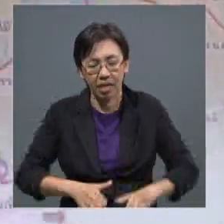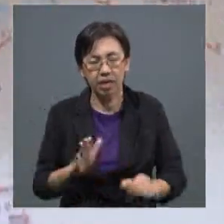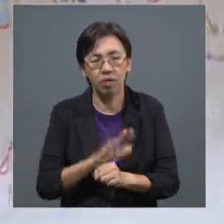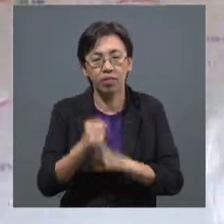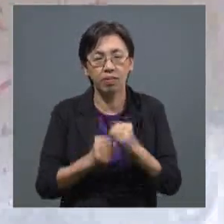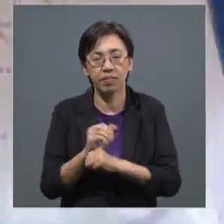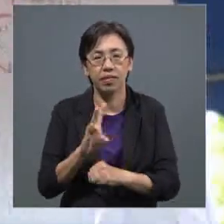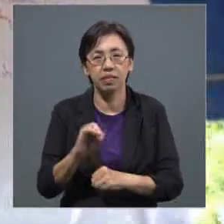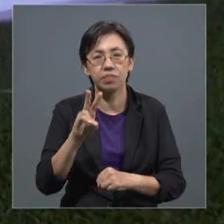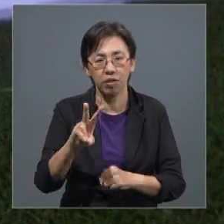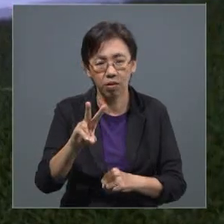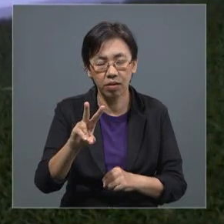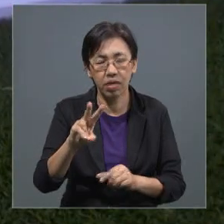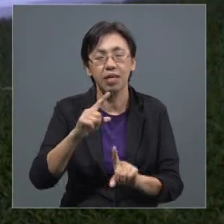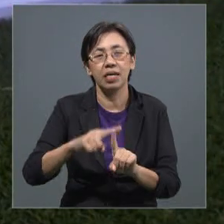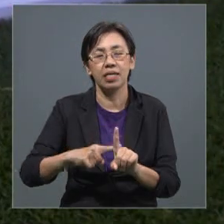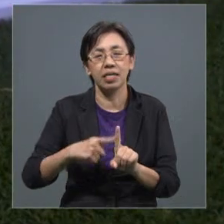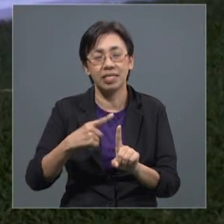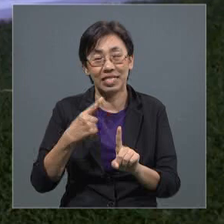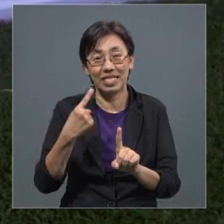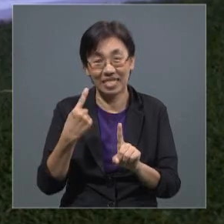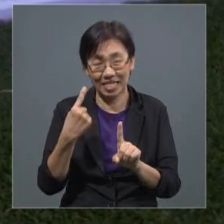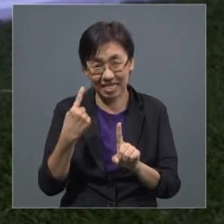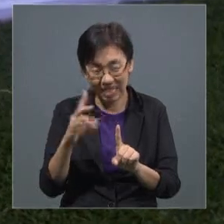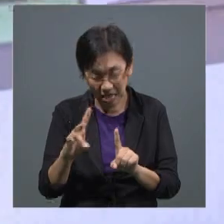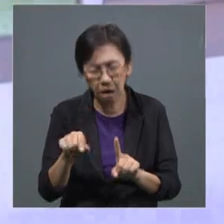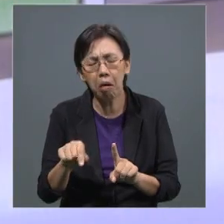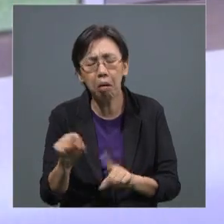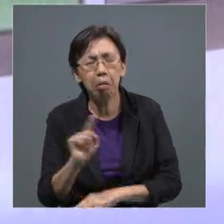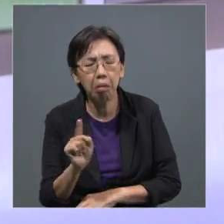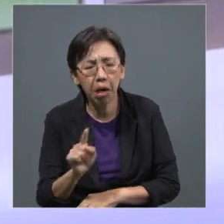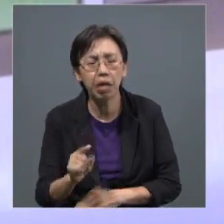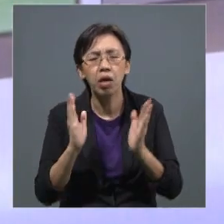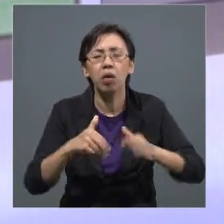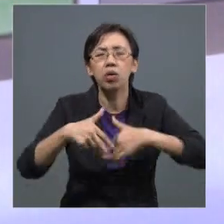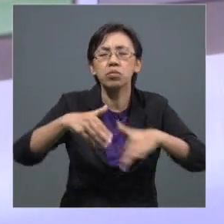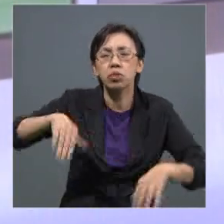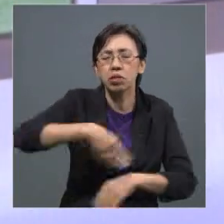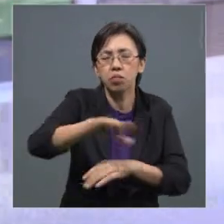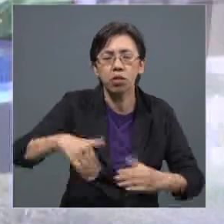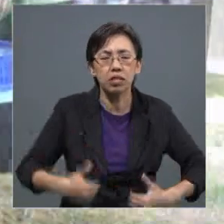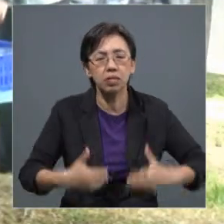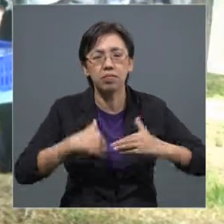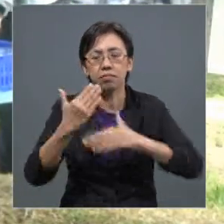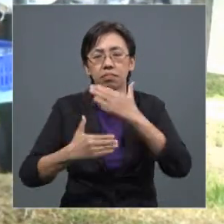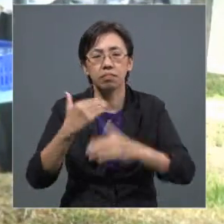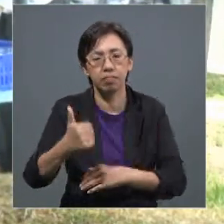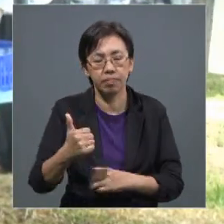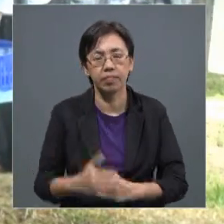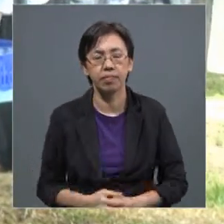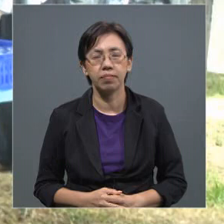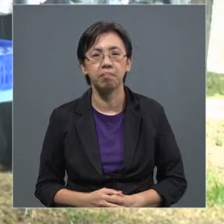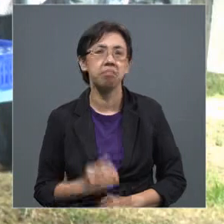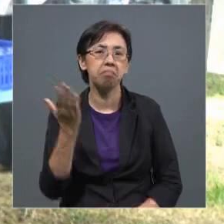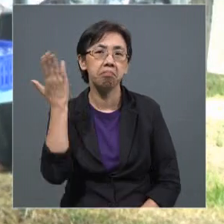พรรษา6รอบ72พรรษาจึงจะทำให้ชาวตำบลน้ำดิบมีคุณภาพชีวิตที่ดีขึ้น ซึ่งแ